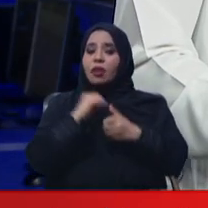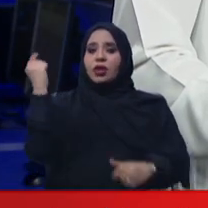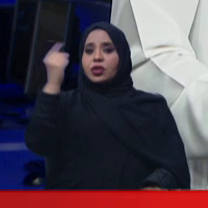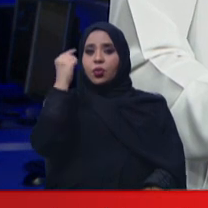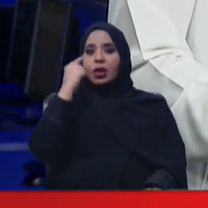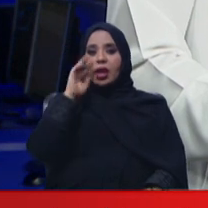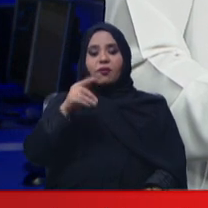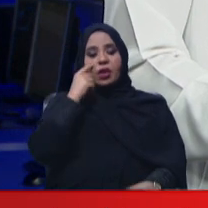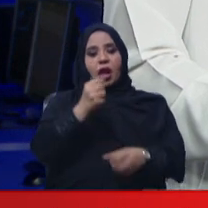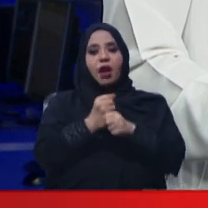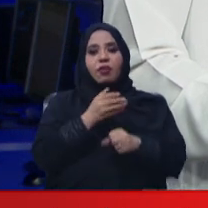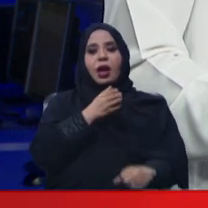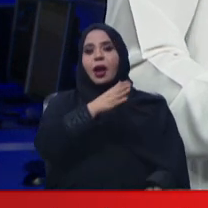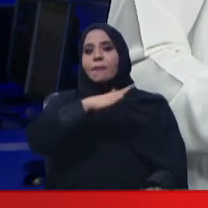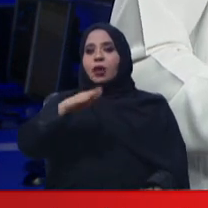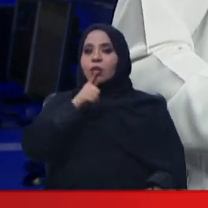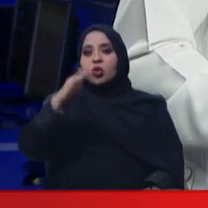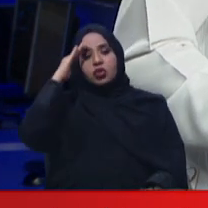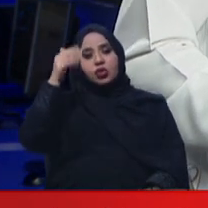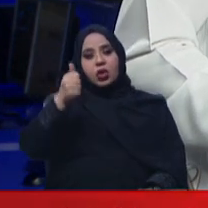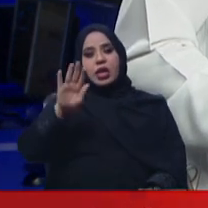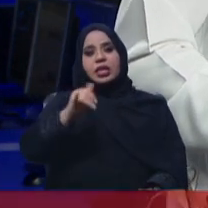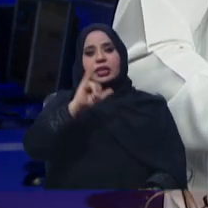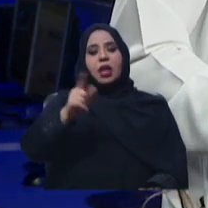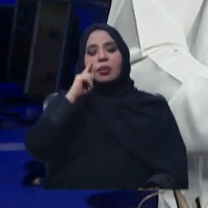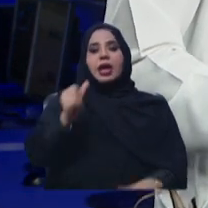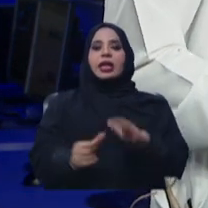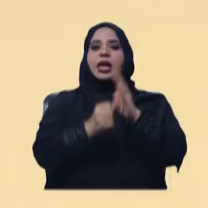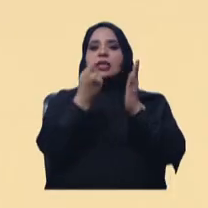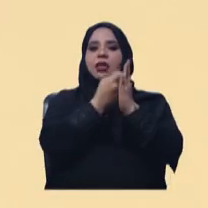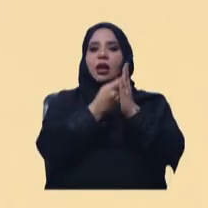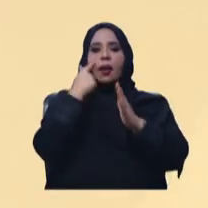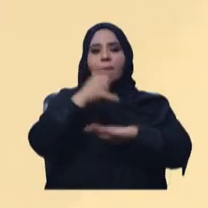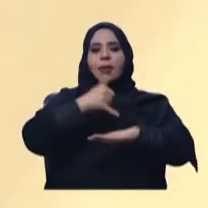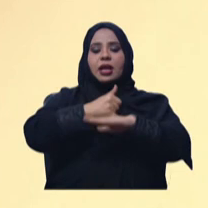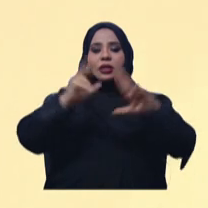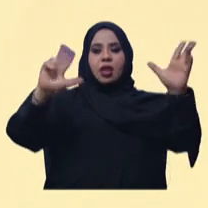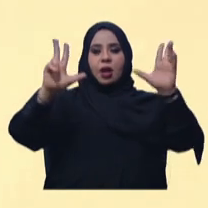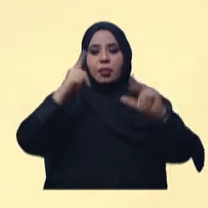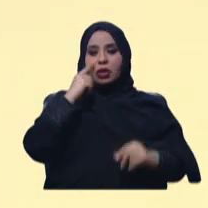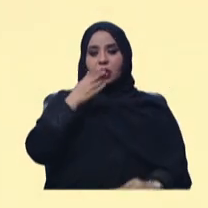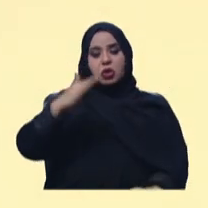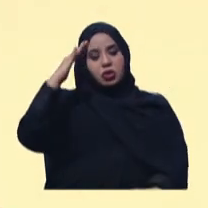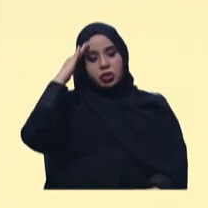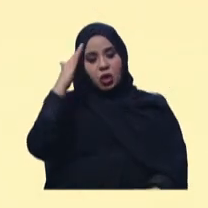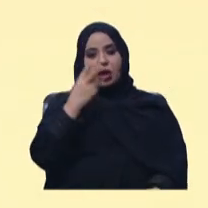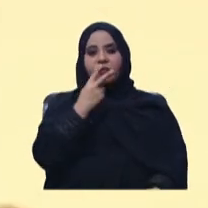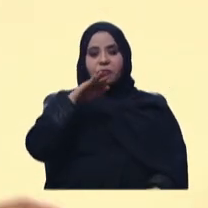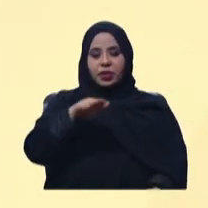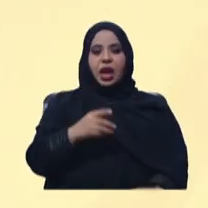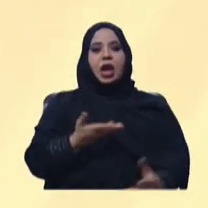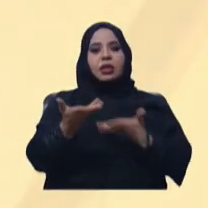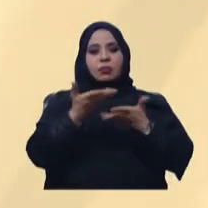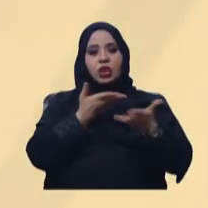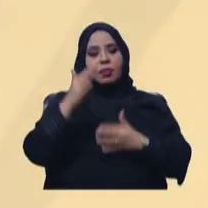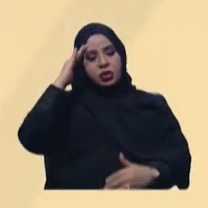الملاحة البحرية. شكرا جزيلا لك أستاذ سالم الشوبكي، رئيس تحرير في مركز الأخبار، شكرا جزيلا على